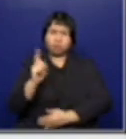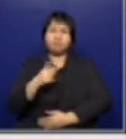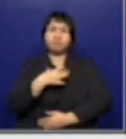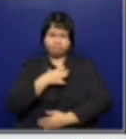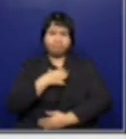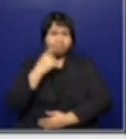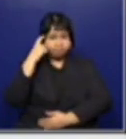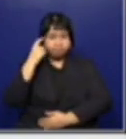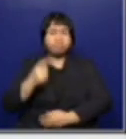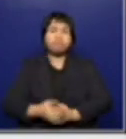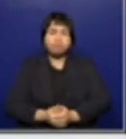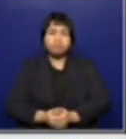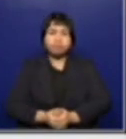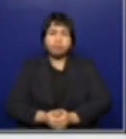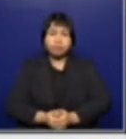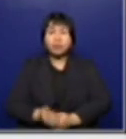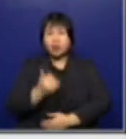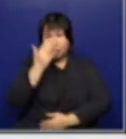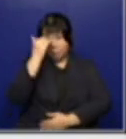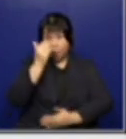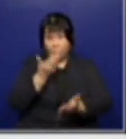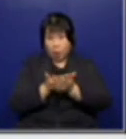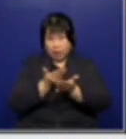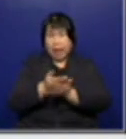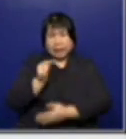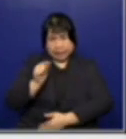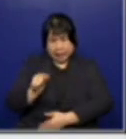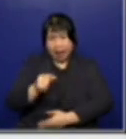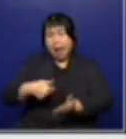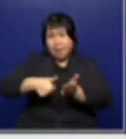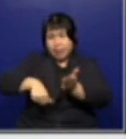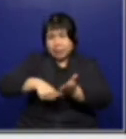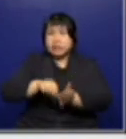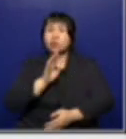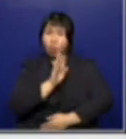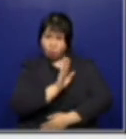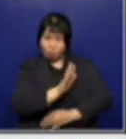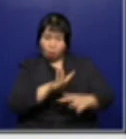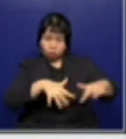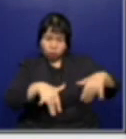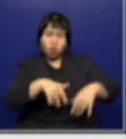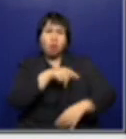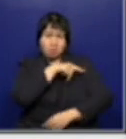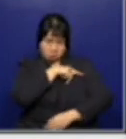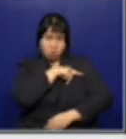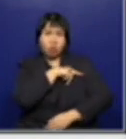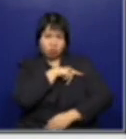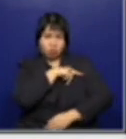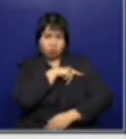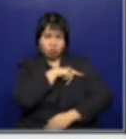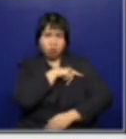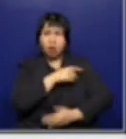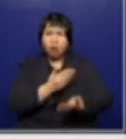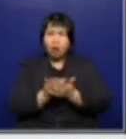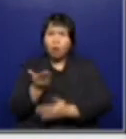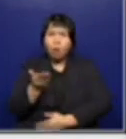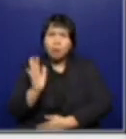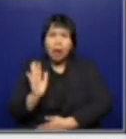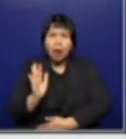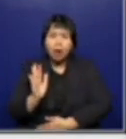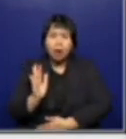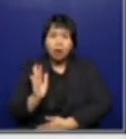านเพราะเงินนี้เงินเขาภาษีของชาวพุทธล้วนๆแล้วขอไม่ได้ด้วยความจริง